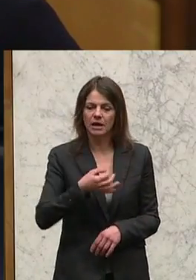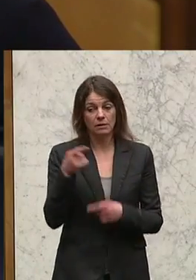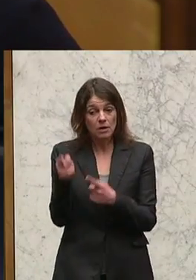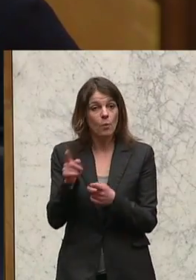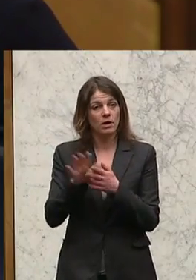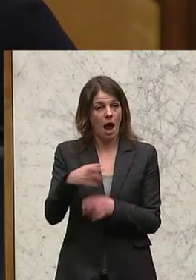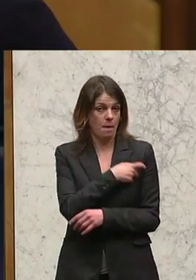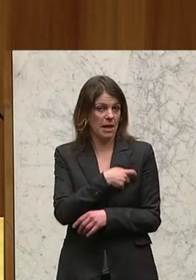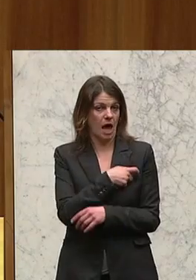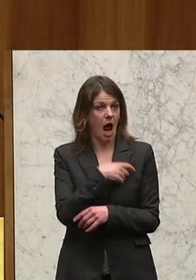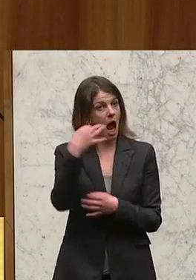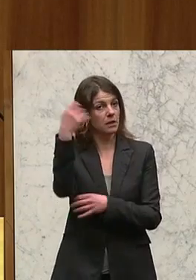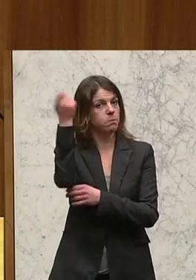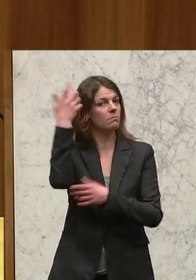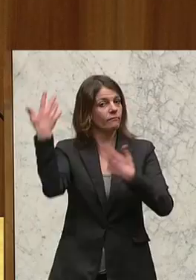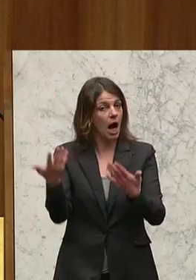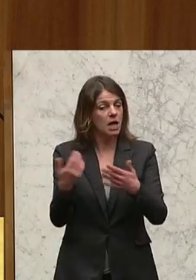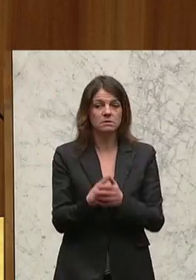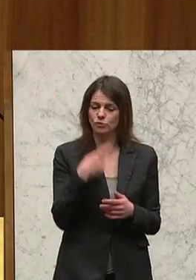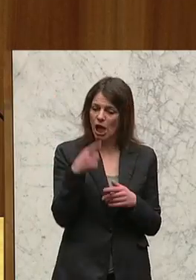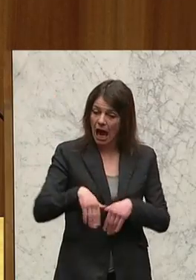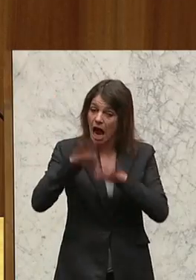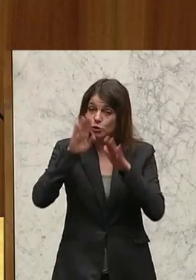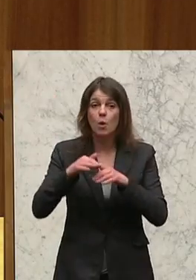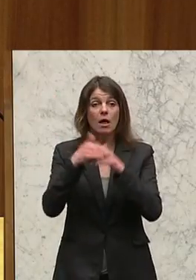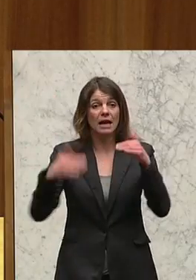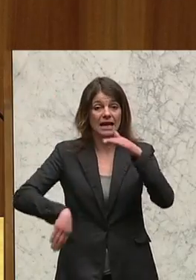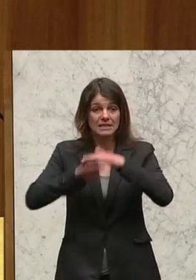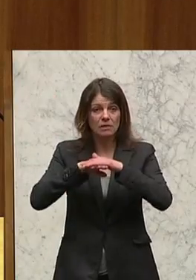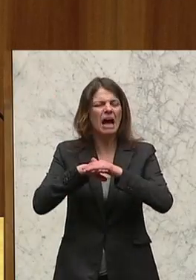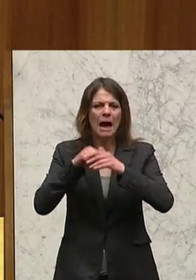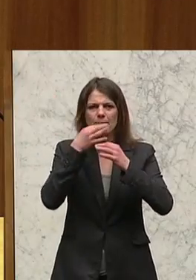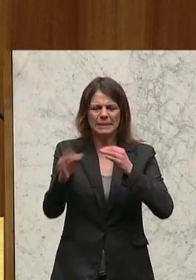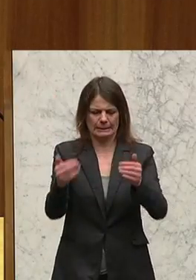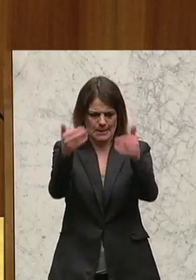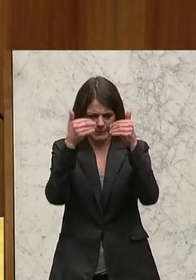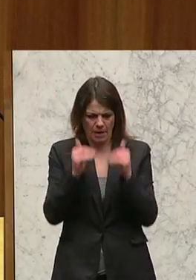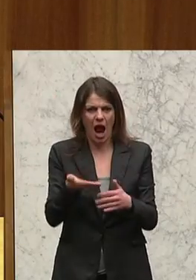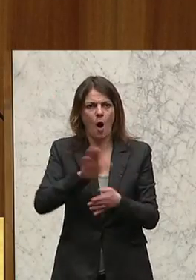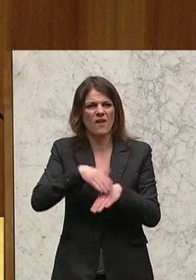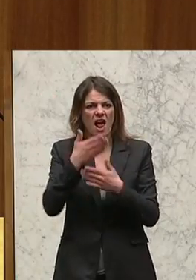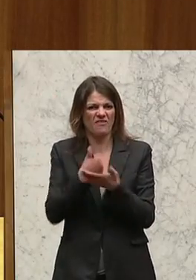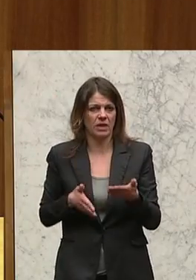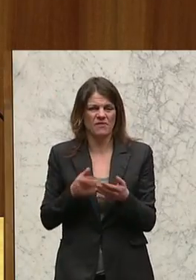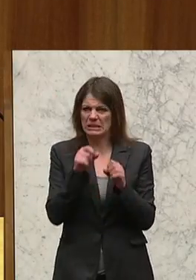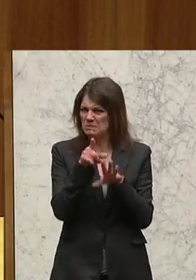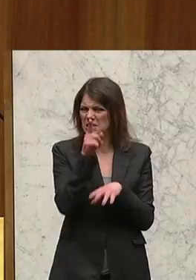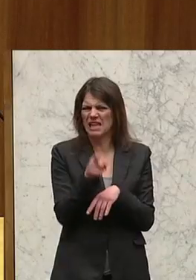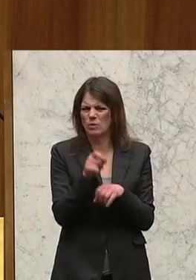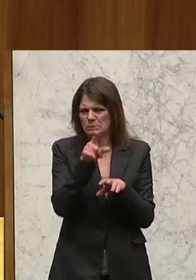Ihnen und Ihrer Partei nichts anderes eingefallen, als diese Asylobergrenze zu halbieren. Auf 17.000